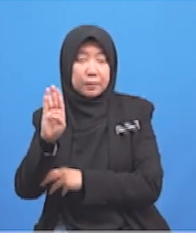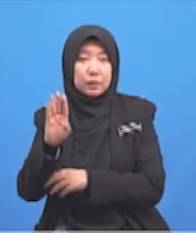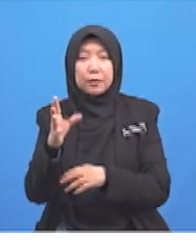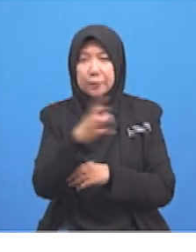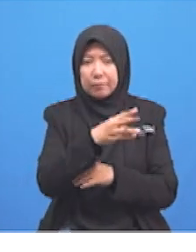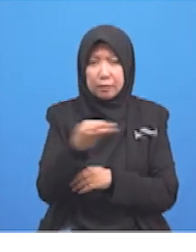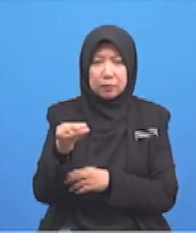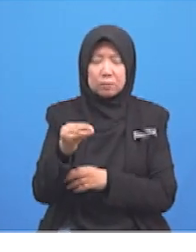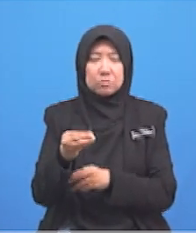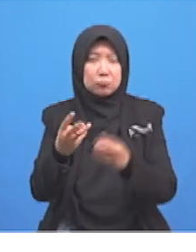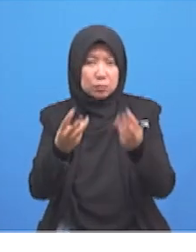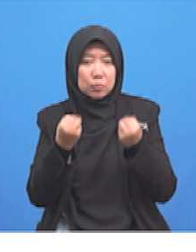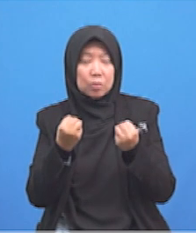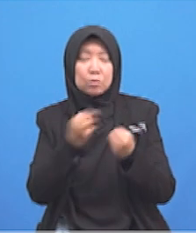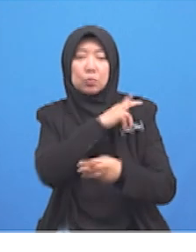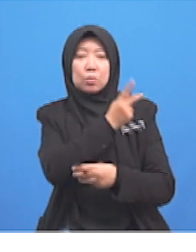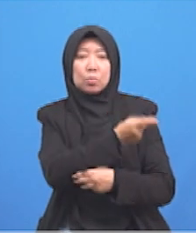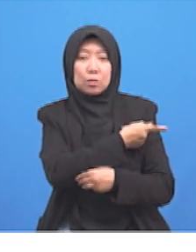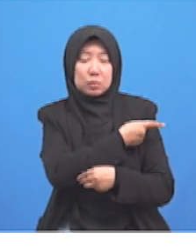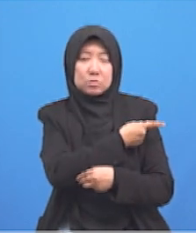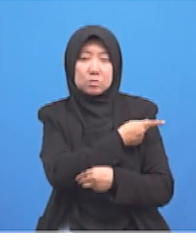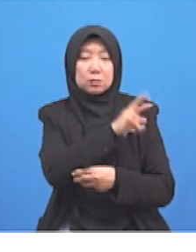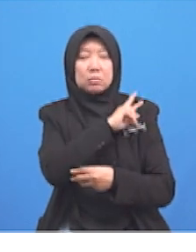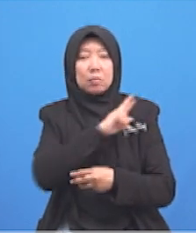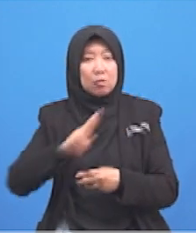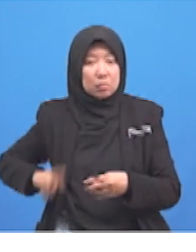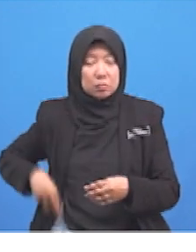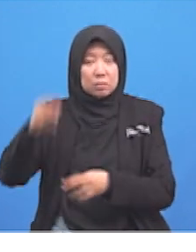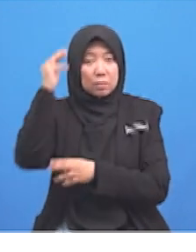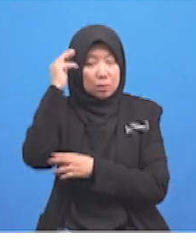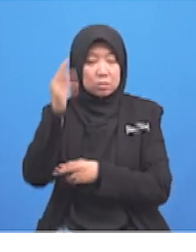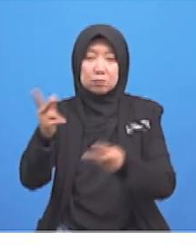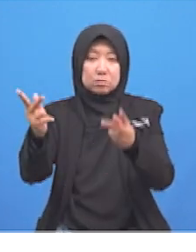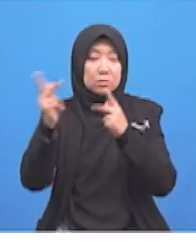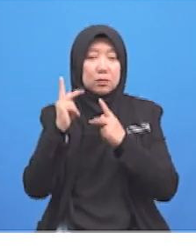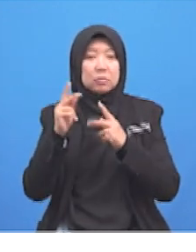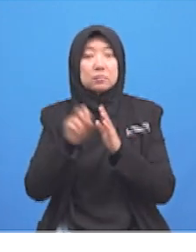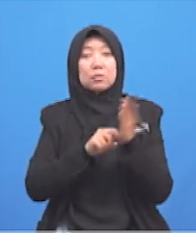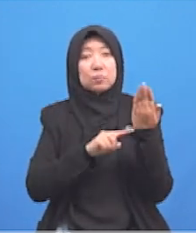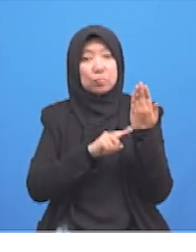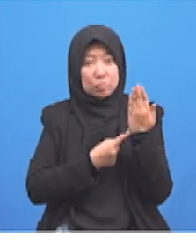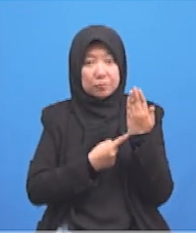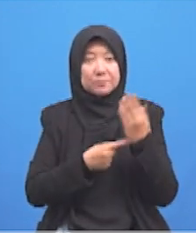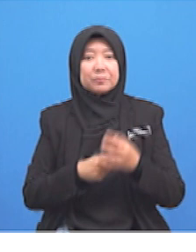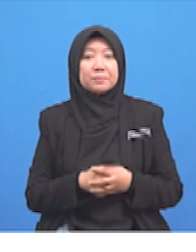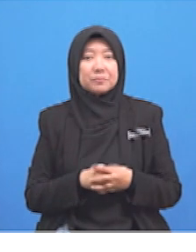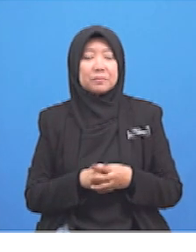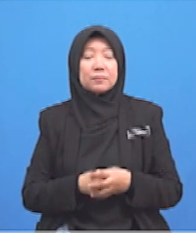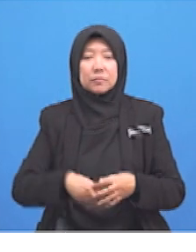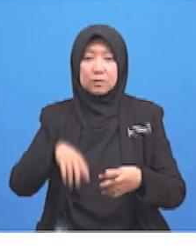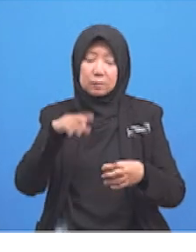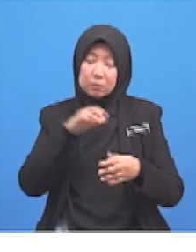dan menuntut kuasa pemerintahan Raja-Raja Melayu dikembalikan semula. Akhir